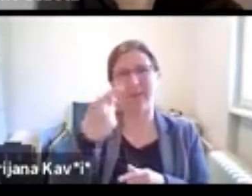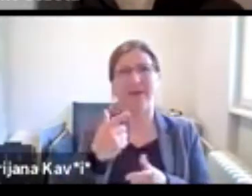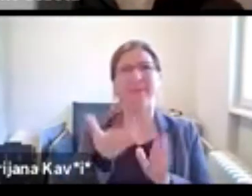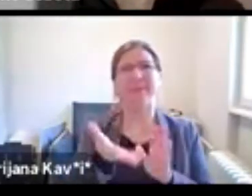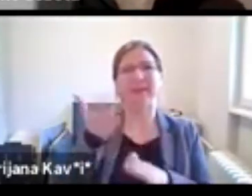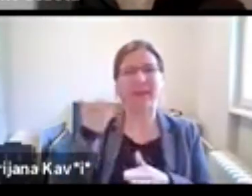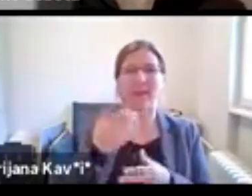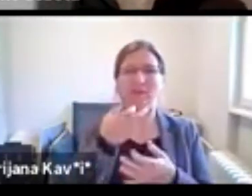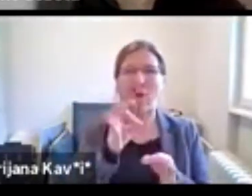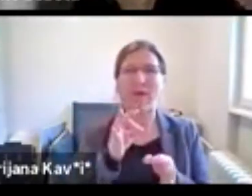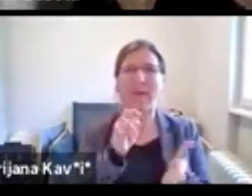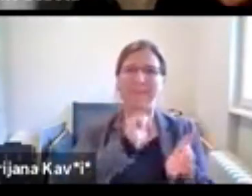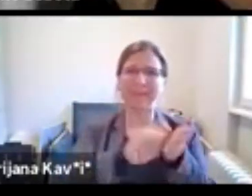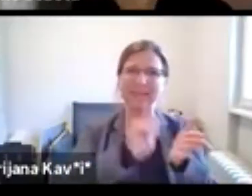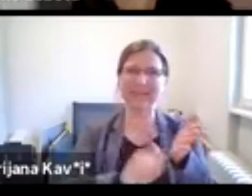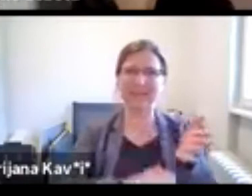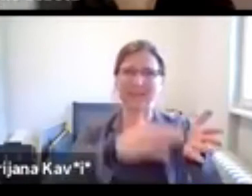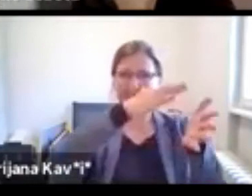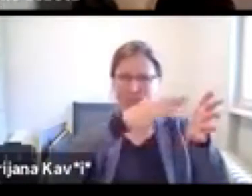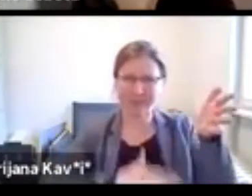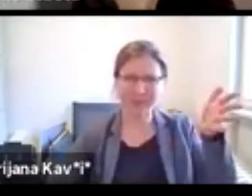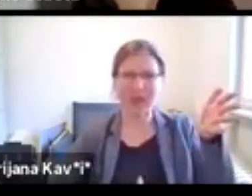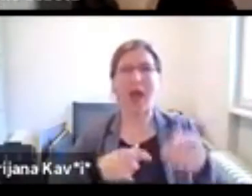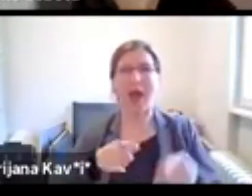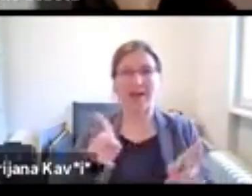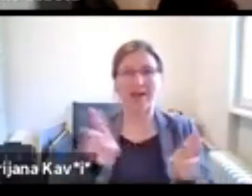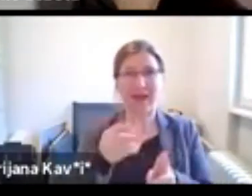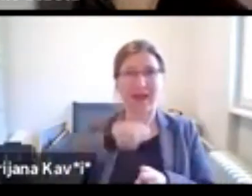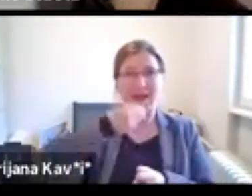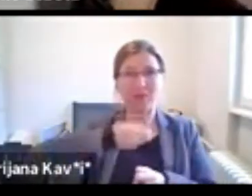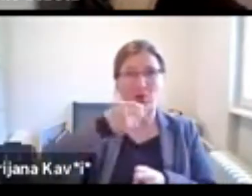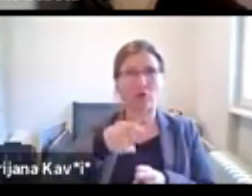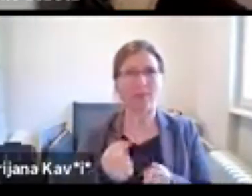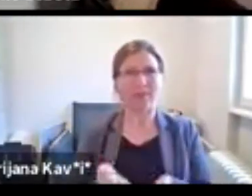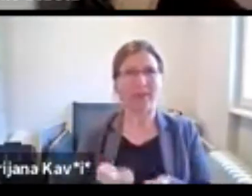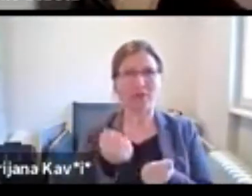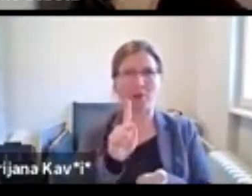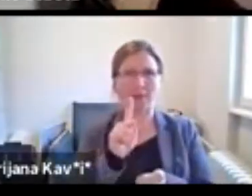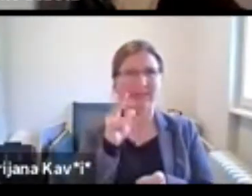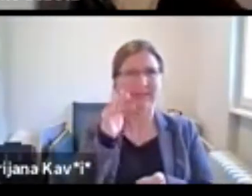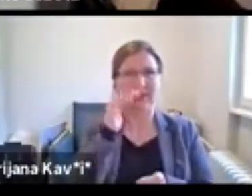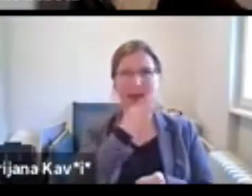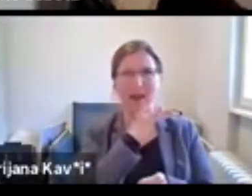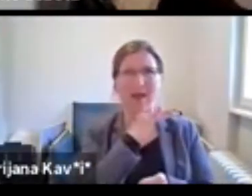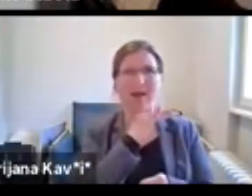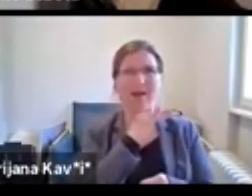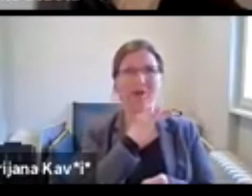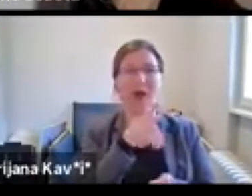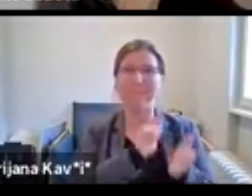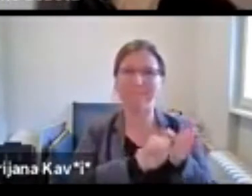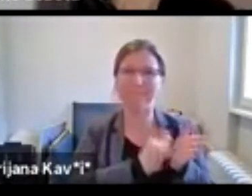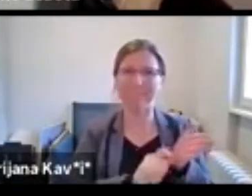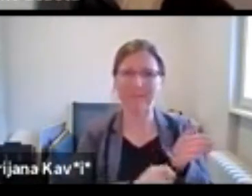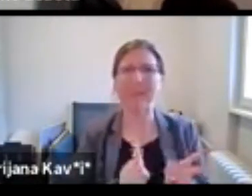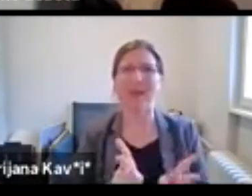kad se raspišeš onda nema ograničenja, ali sažeti to u nešto rečenica puno je teži zadatak od onoga kad smo pisali.